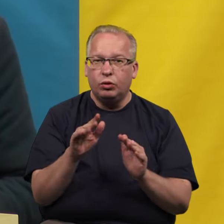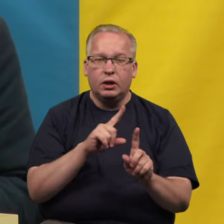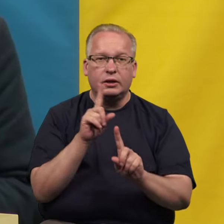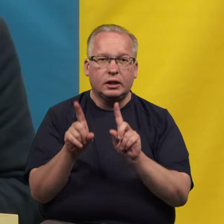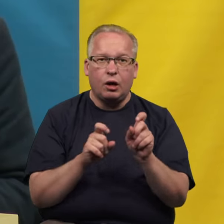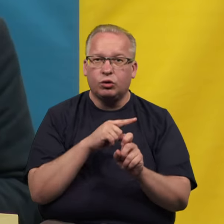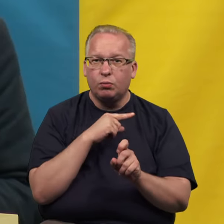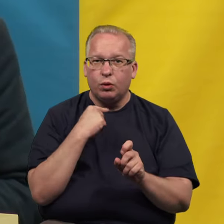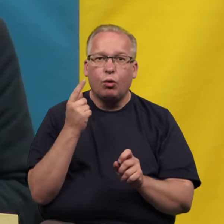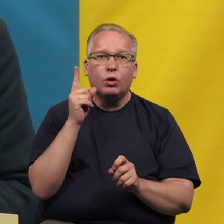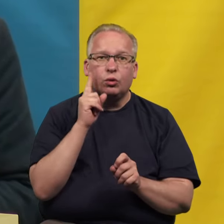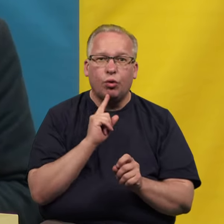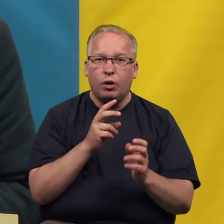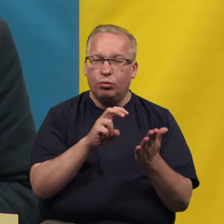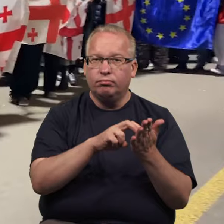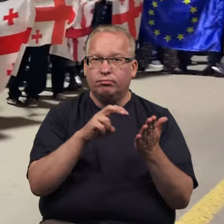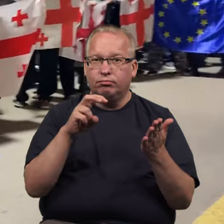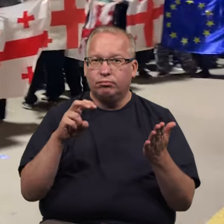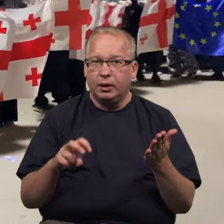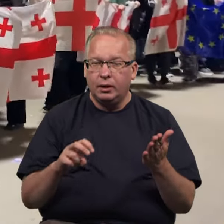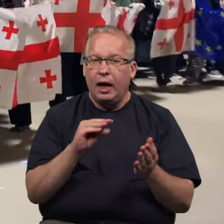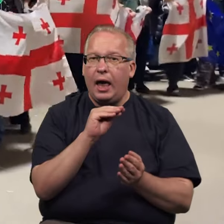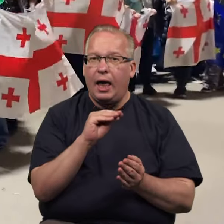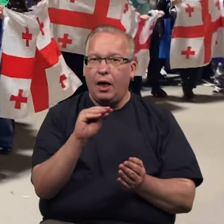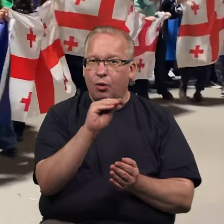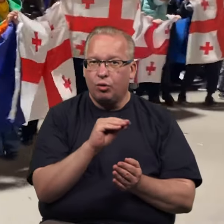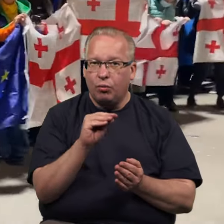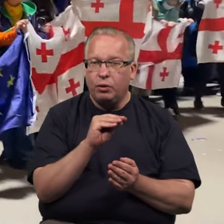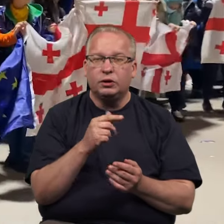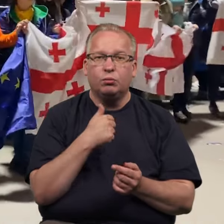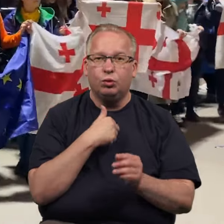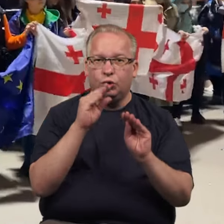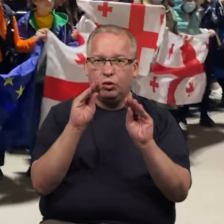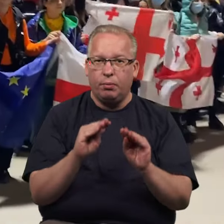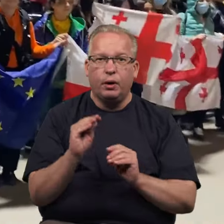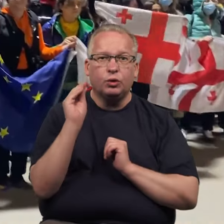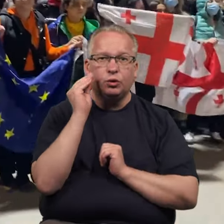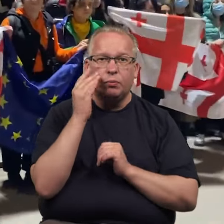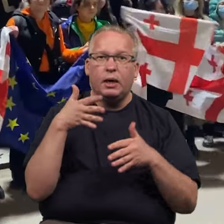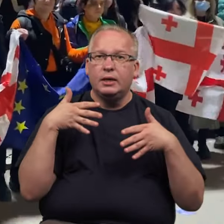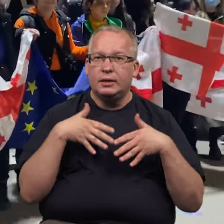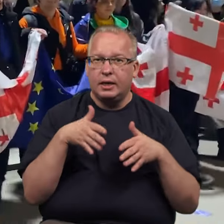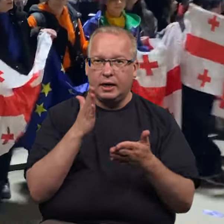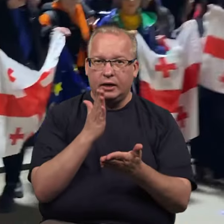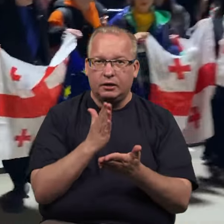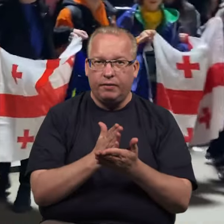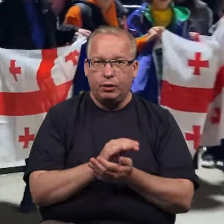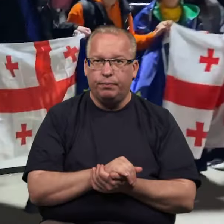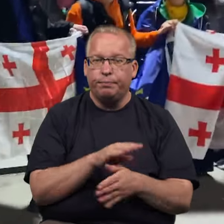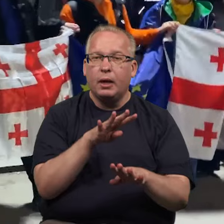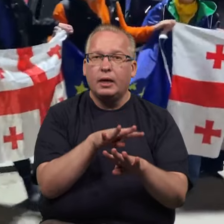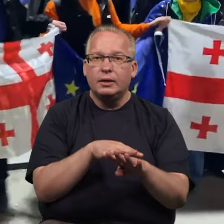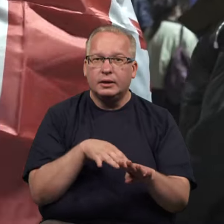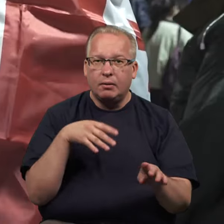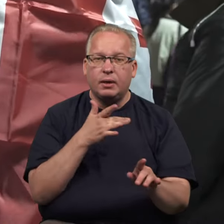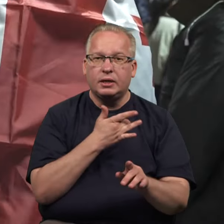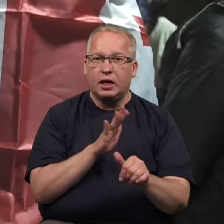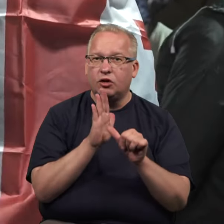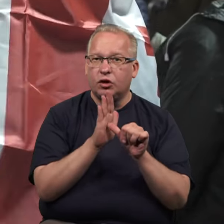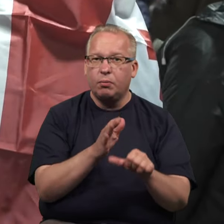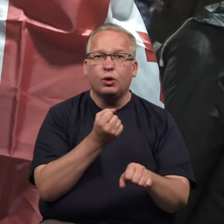ir slinktis nuo Europos vis aiškesnės. Tai mūsų rezoliucijos įspindytas susirūpinimas Sakartvelo. Seimas griežtai pasmerkė